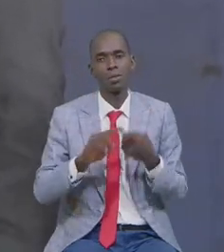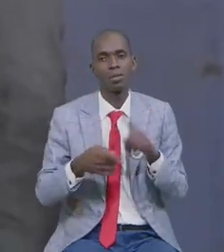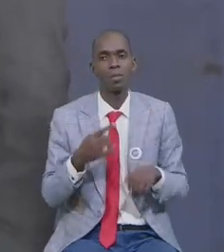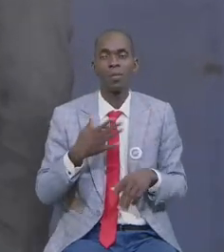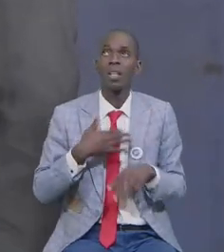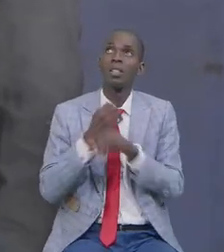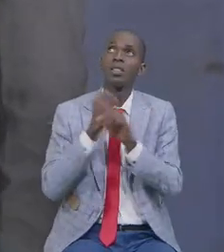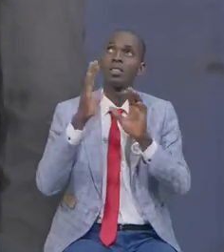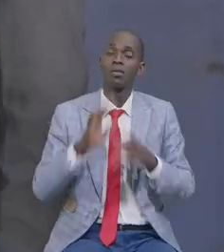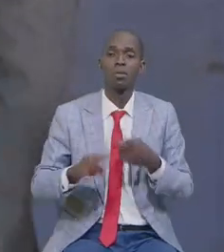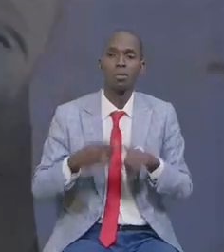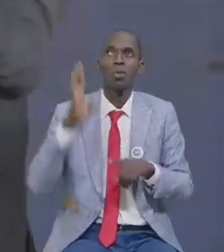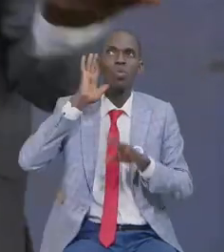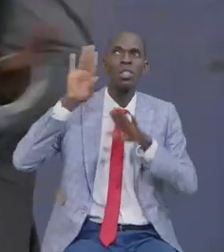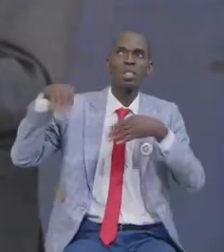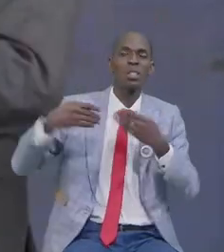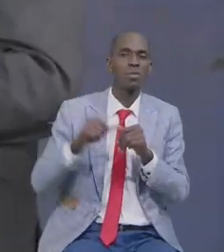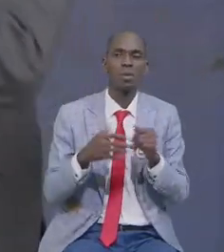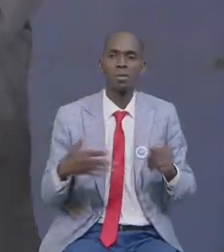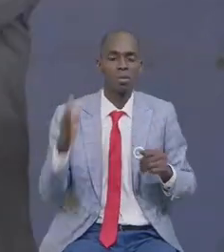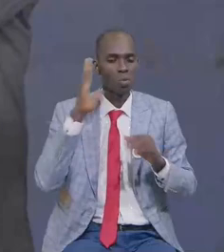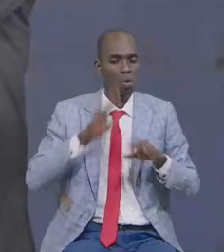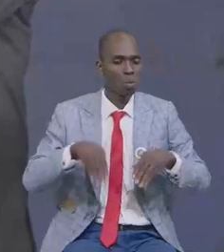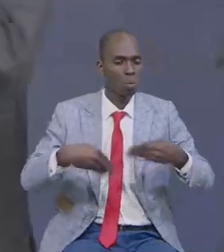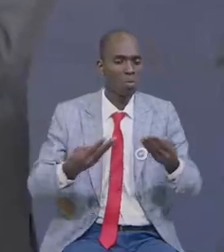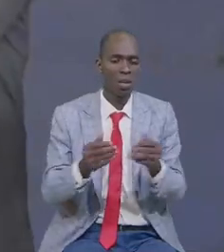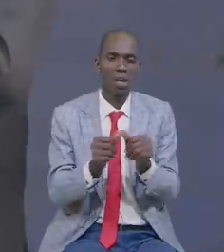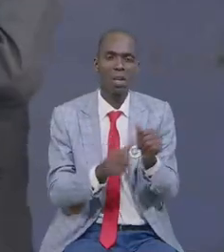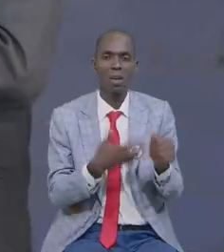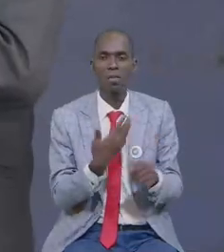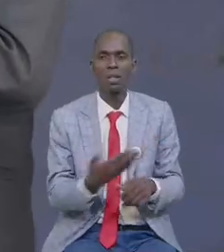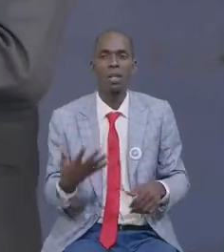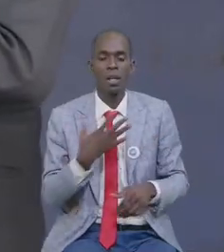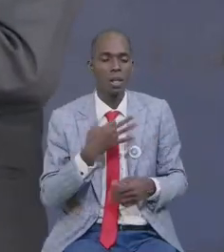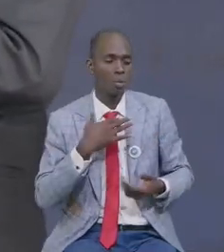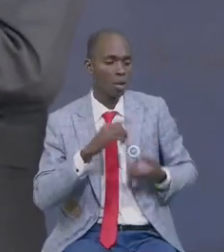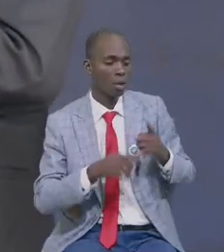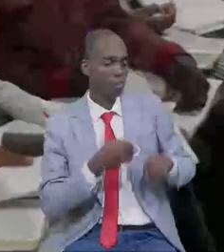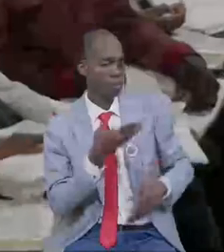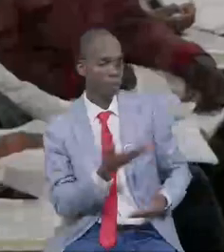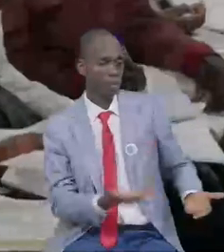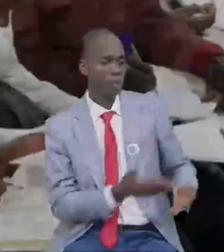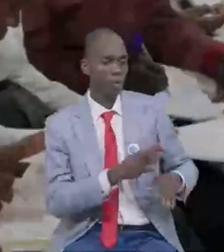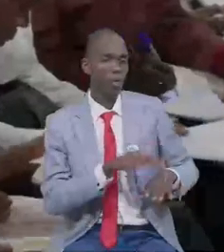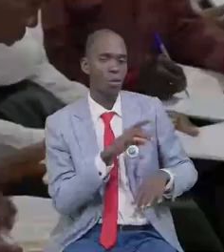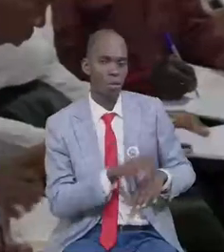Mon ami sauveur me donne tout. Il va tout pourvoir là-bas. Et mon ami ici-bas,